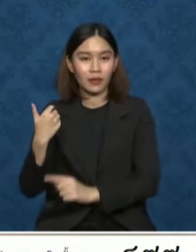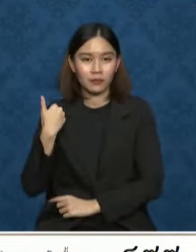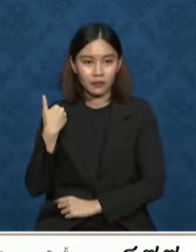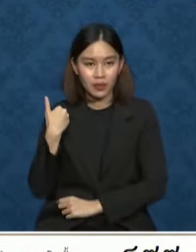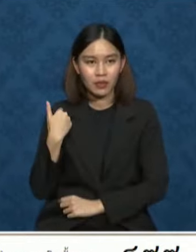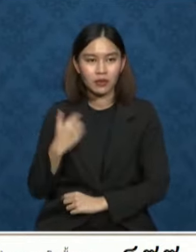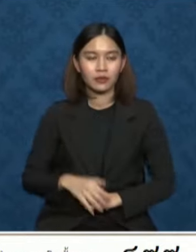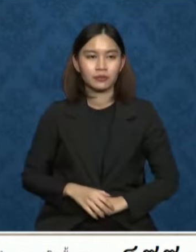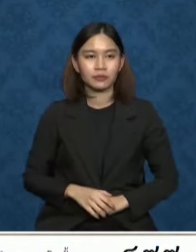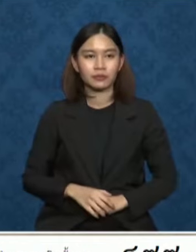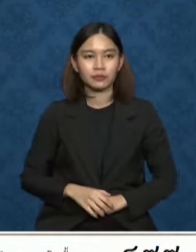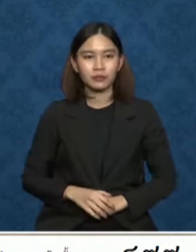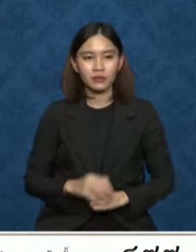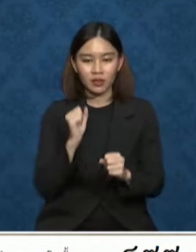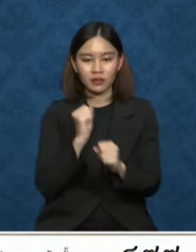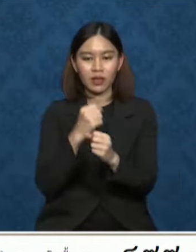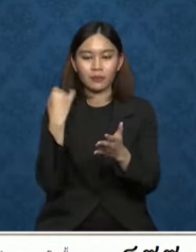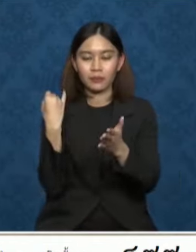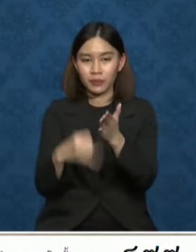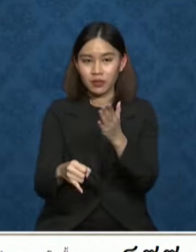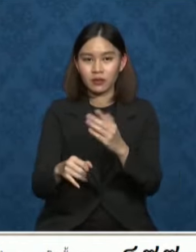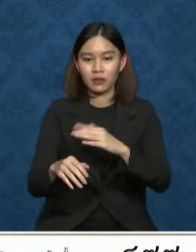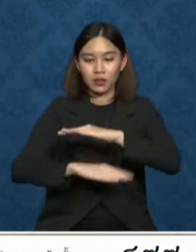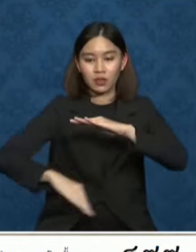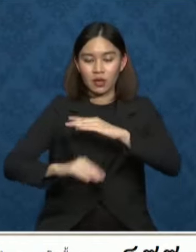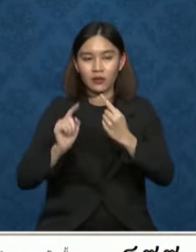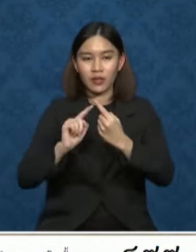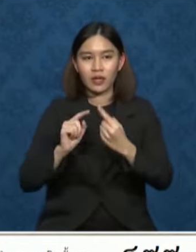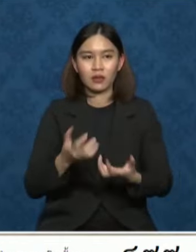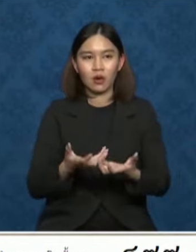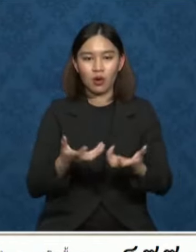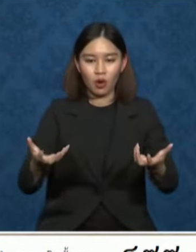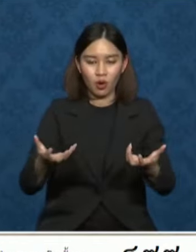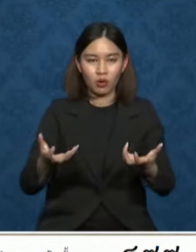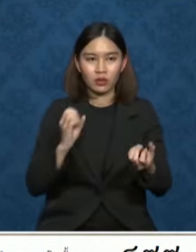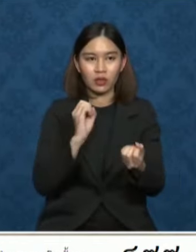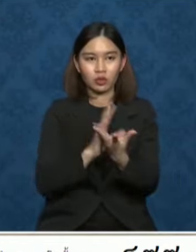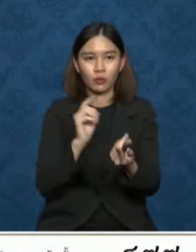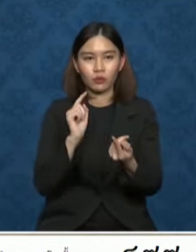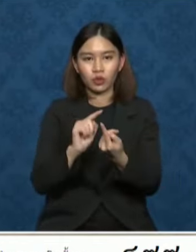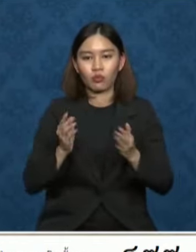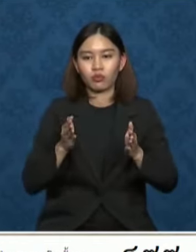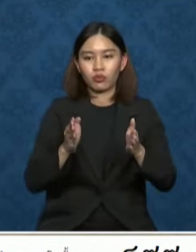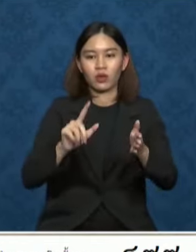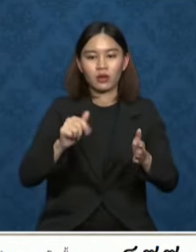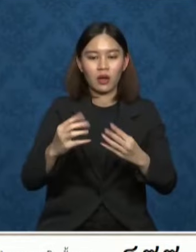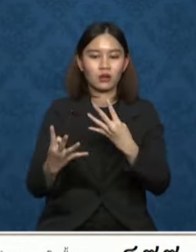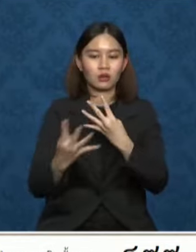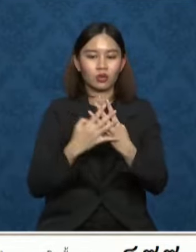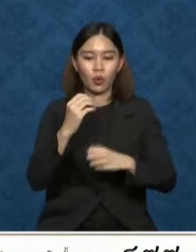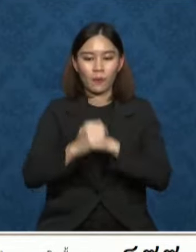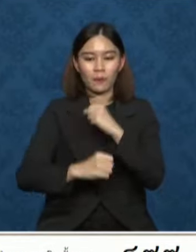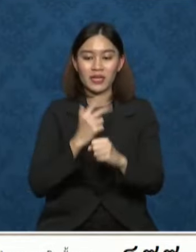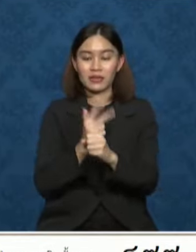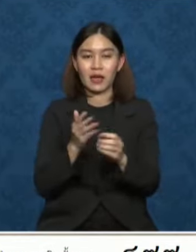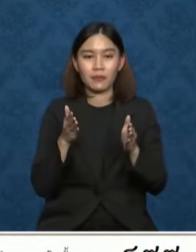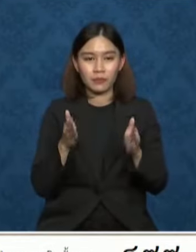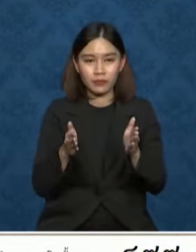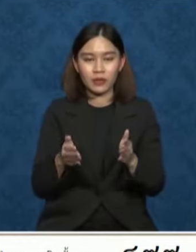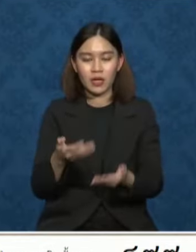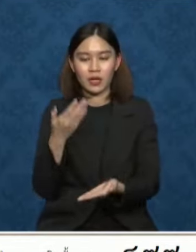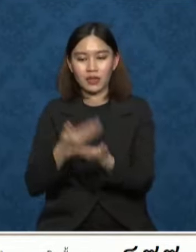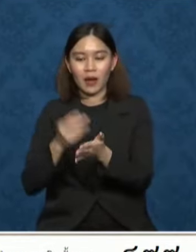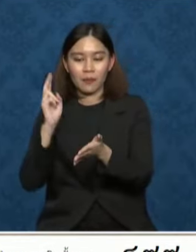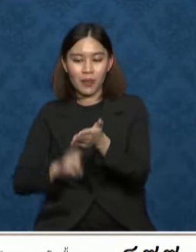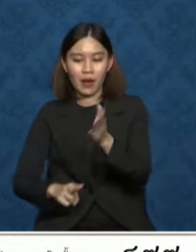อีกทั้งยเป็นการกระทำคามผิด ฐานทำลายหรอทำให้เสียแก่ทางหวงมีโทษจำคุกไม่เกิน 3 ปีหรอปรับ